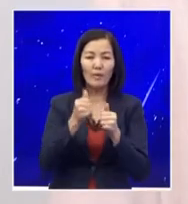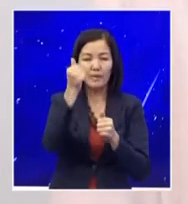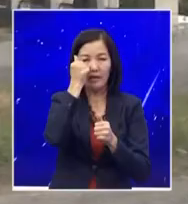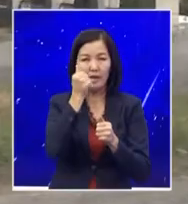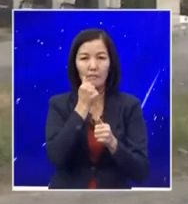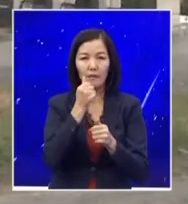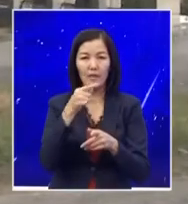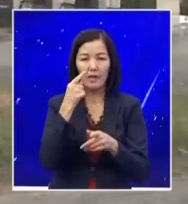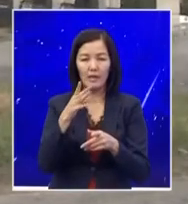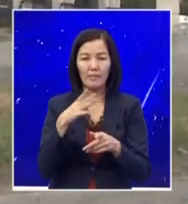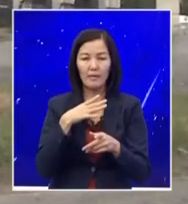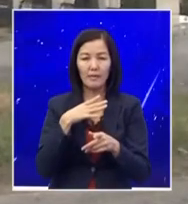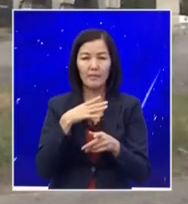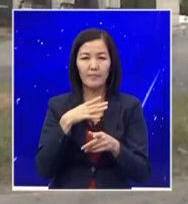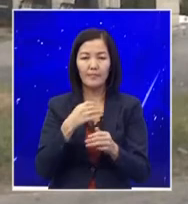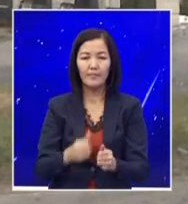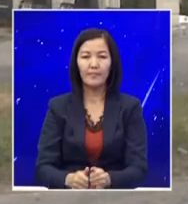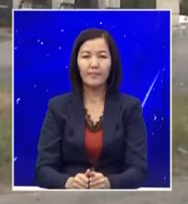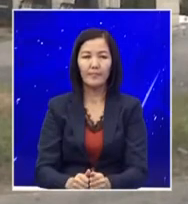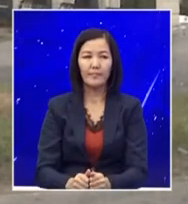жерің жайлы болсын жан ағам, ағам кірсін